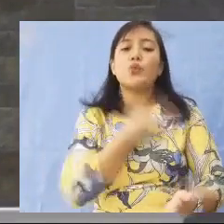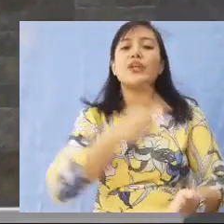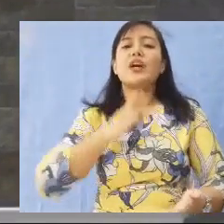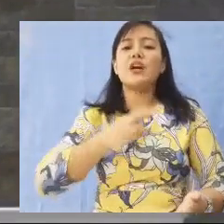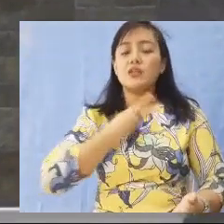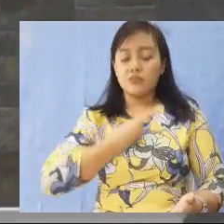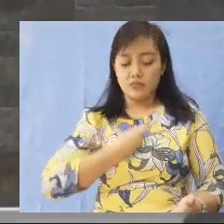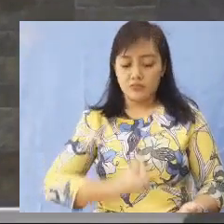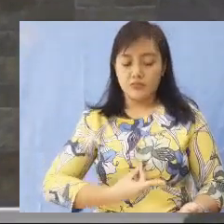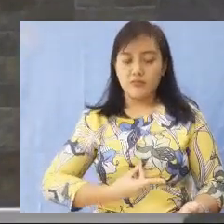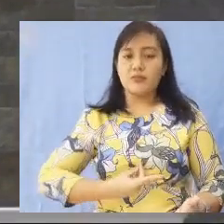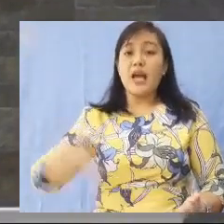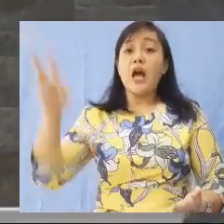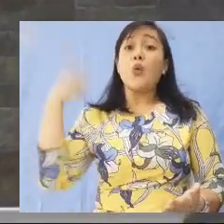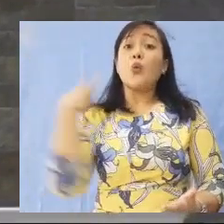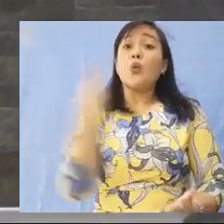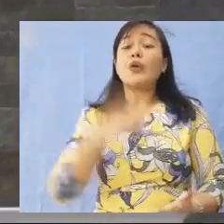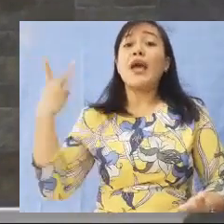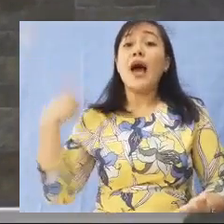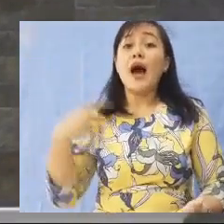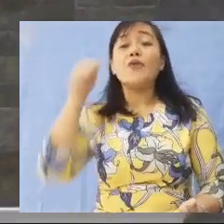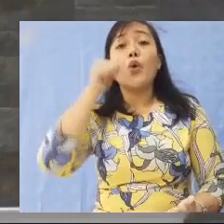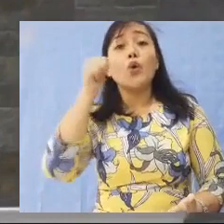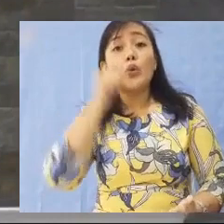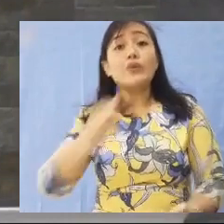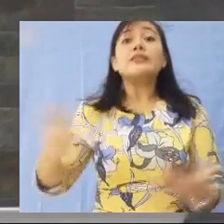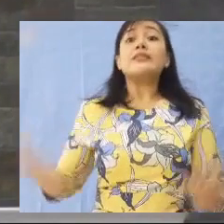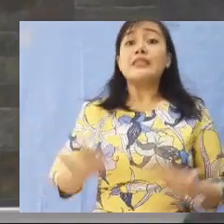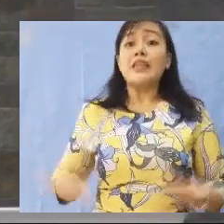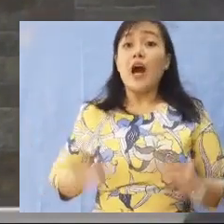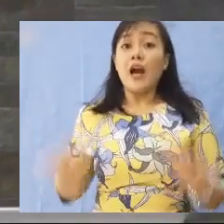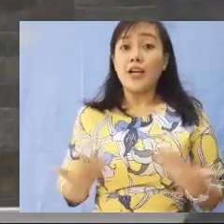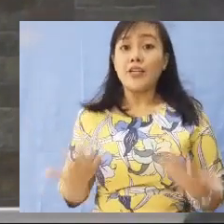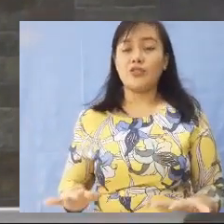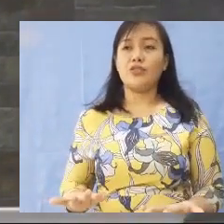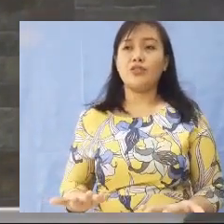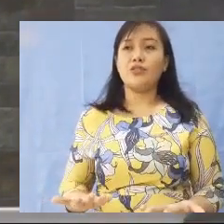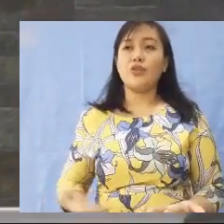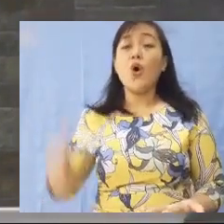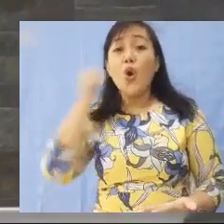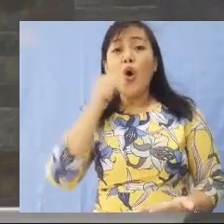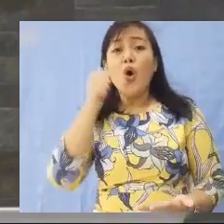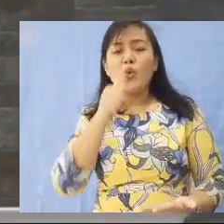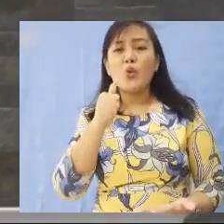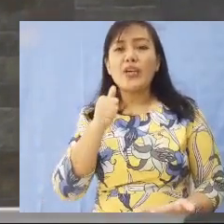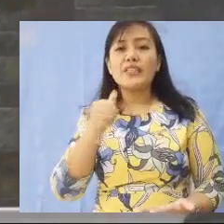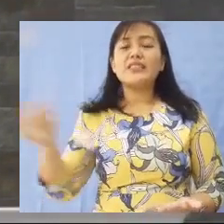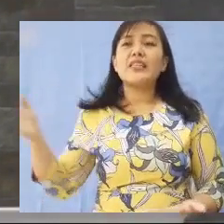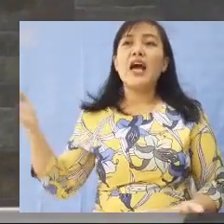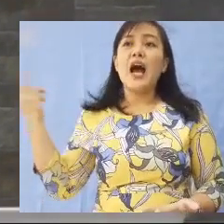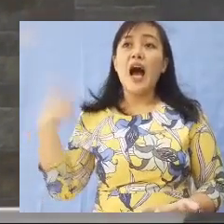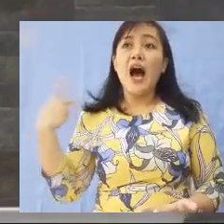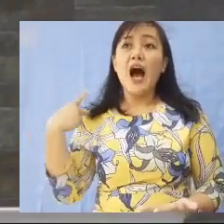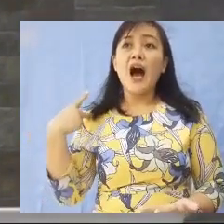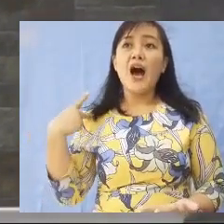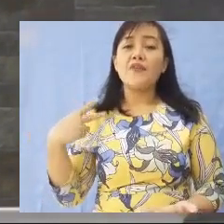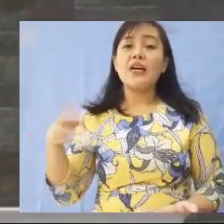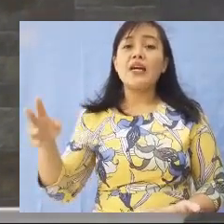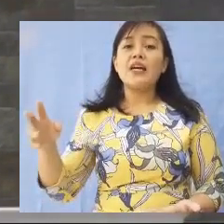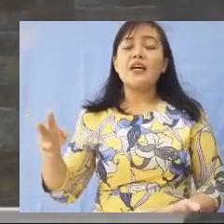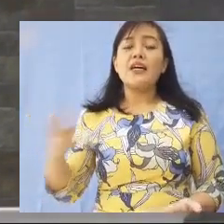merong nag-i-encourage. Every time na hindi natin kayang magsalita, merong magsasalita para sa